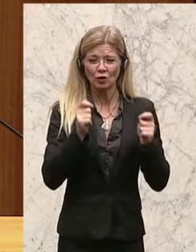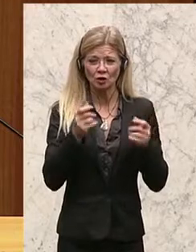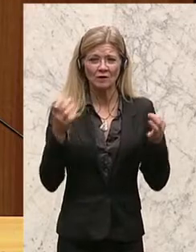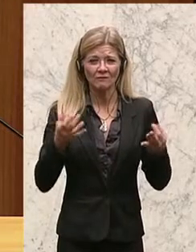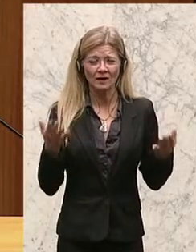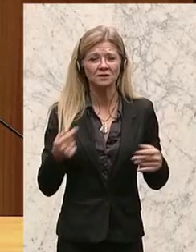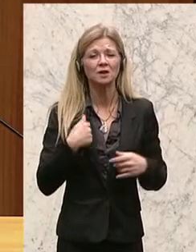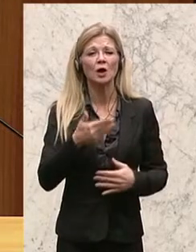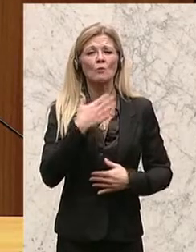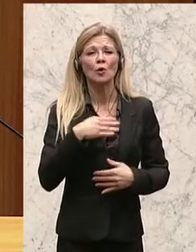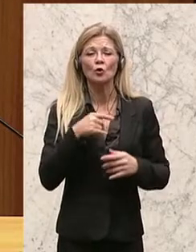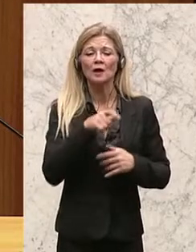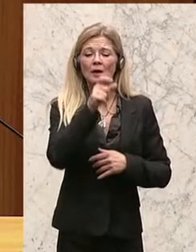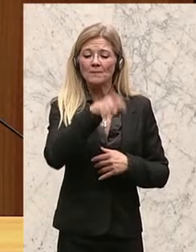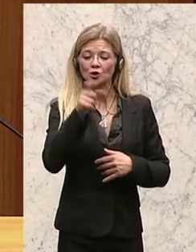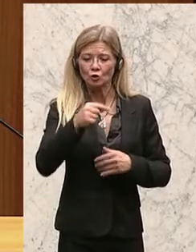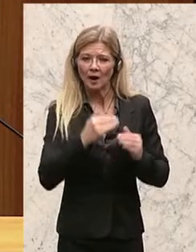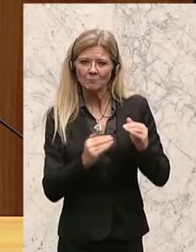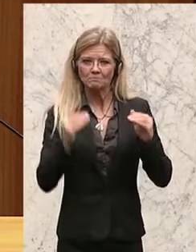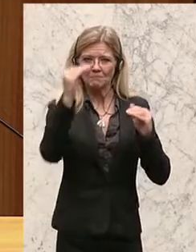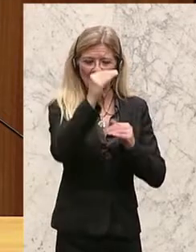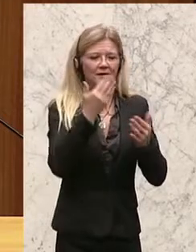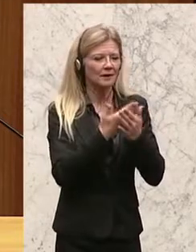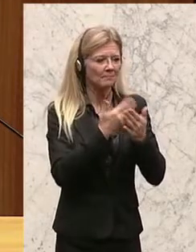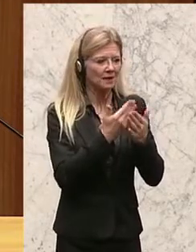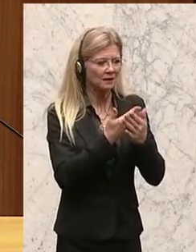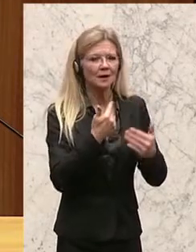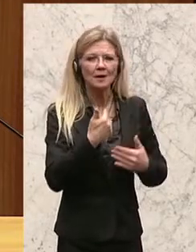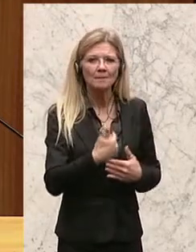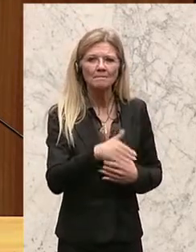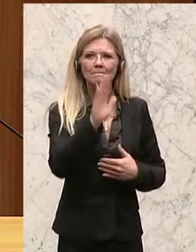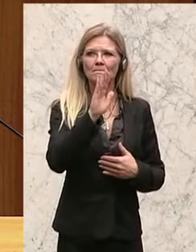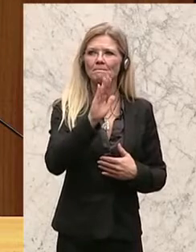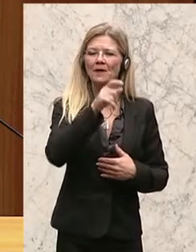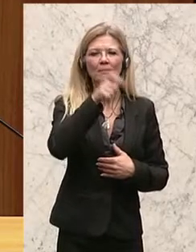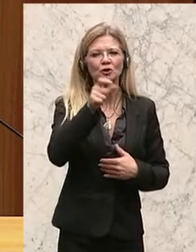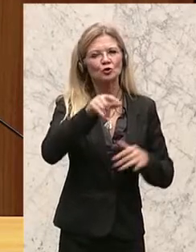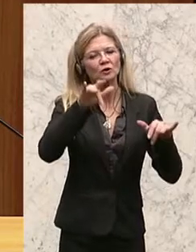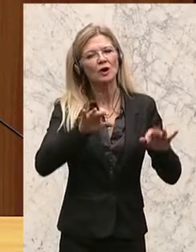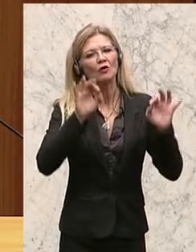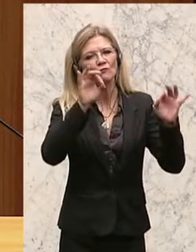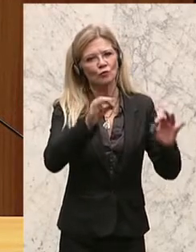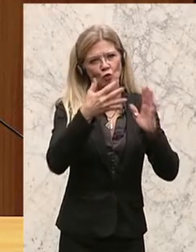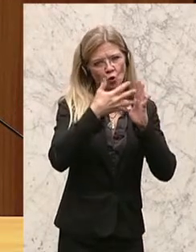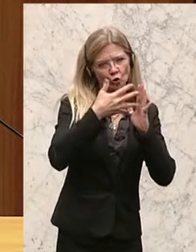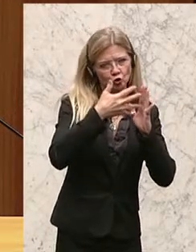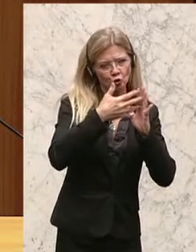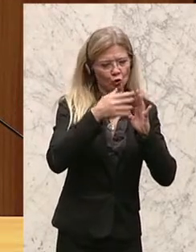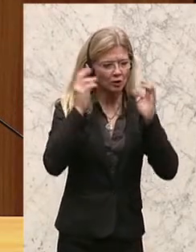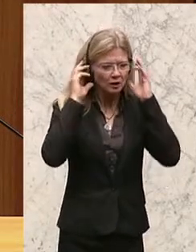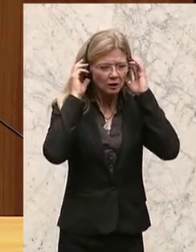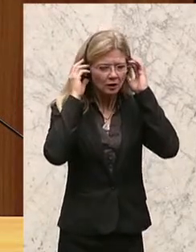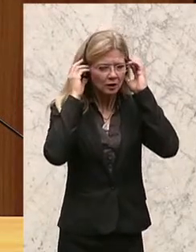eben aufstockt, um mehr Personal zu haben für die Kontrolltätigkeit, die sich also sozusagen